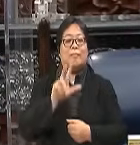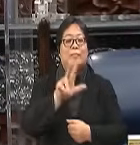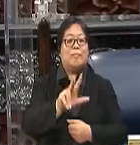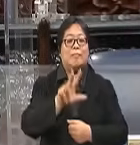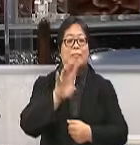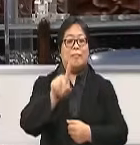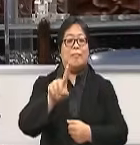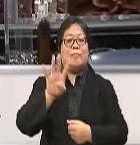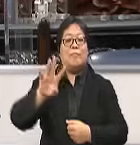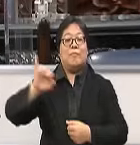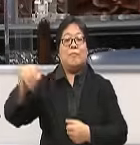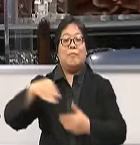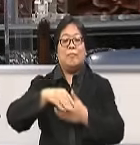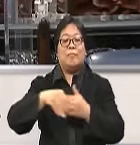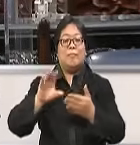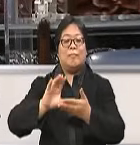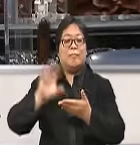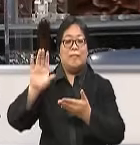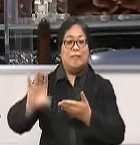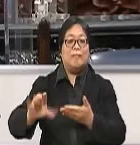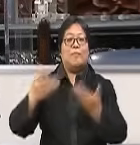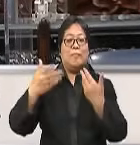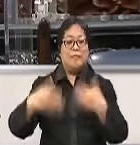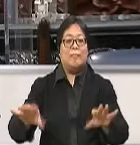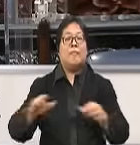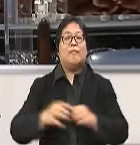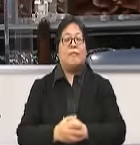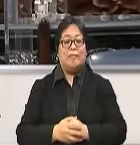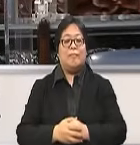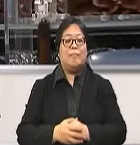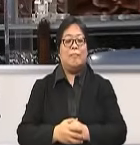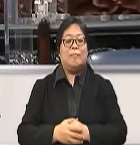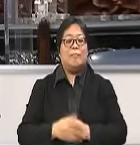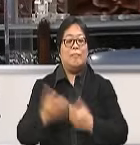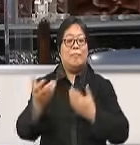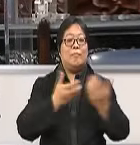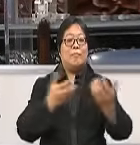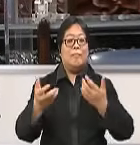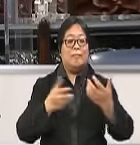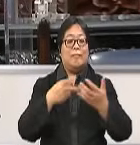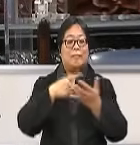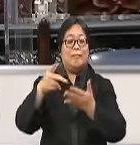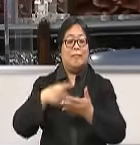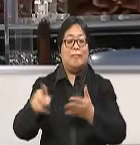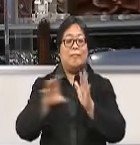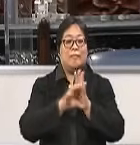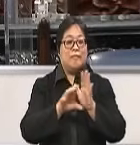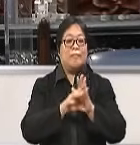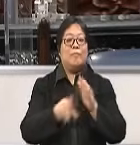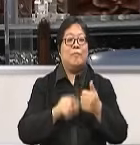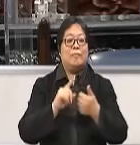314 juta telah dipanjatkan berpalinglah ini pecahan ketiga dibelanjakan Allah SWT berikut yang pertama